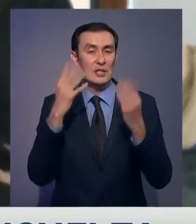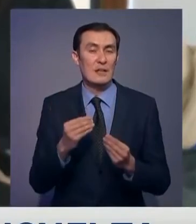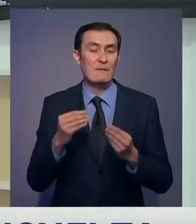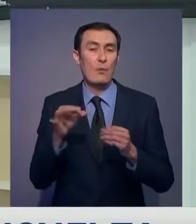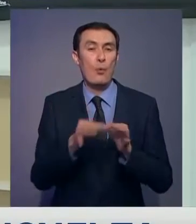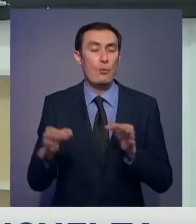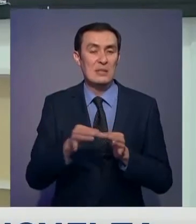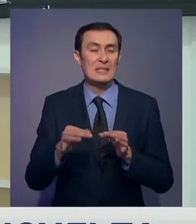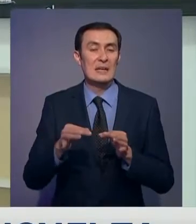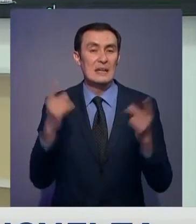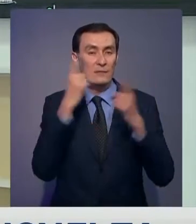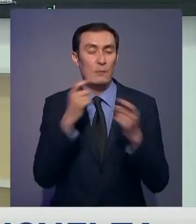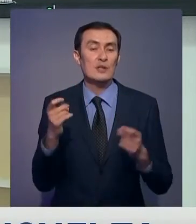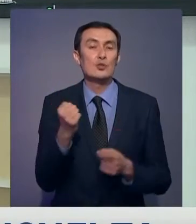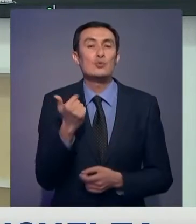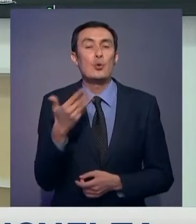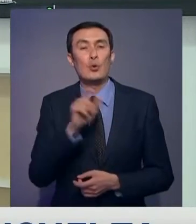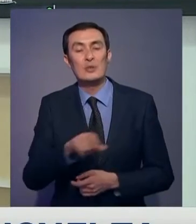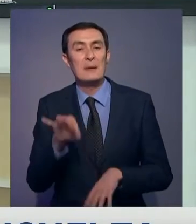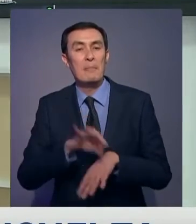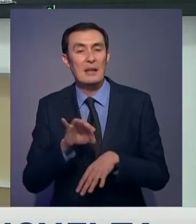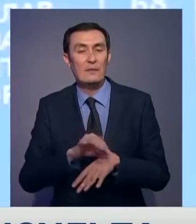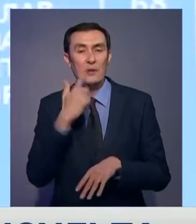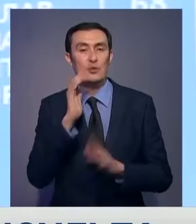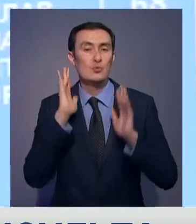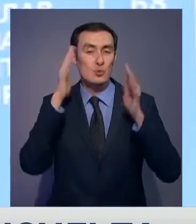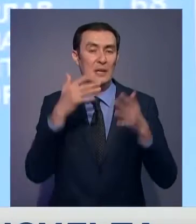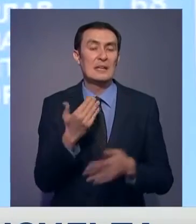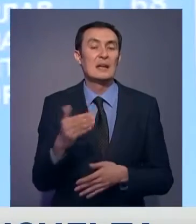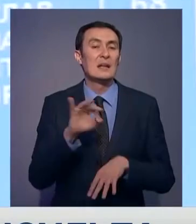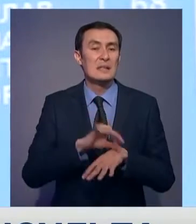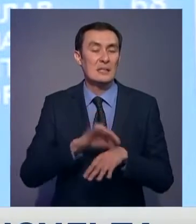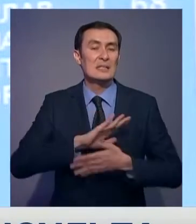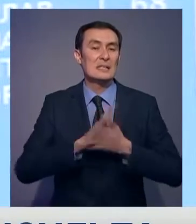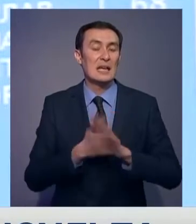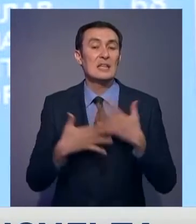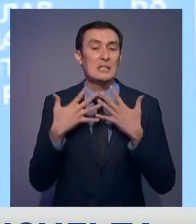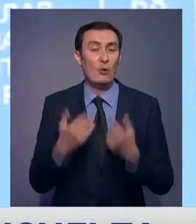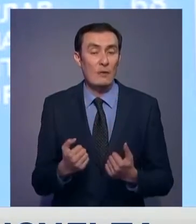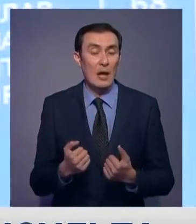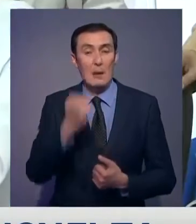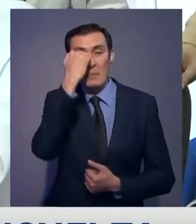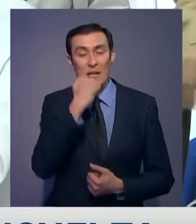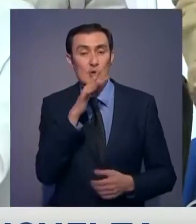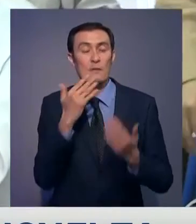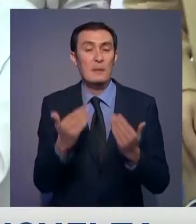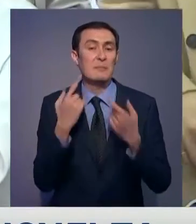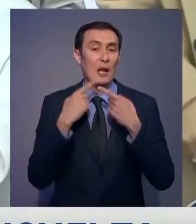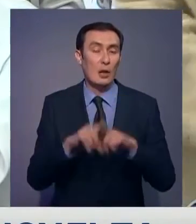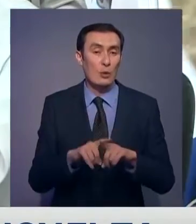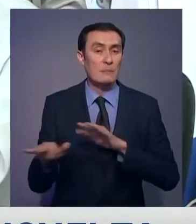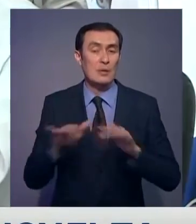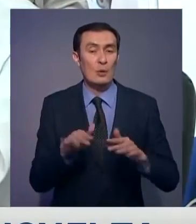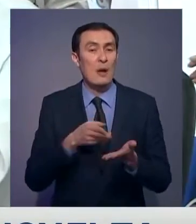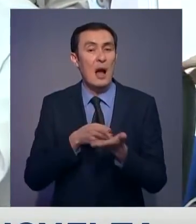составляется аналитическая справка о количестве людей, страдающих от инсульта, их диагнозе и состоянии здоровья. Благодаря современным технологиям,